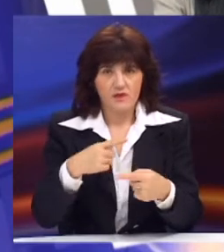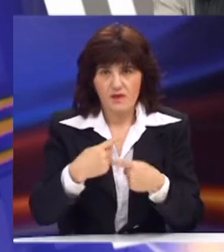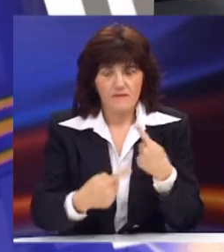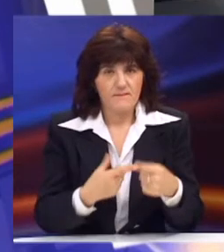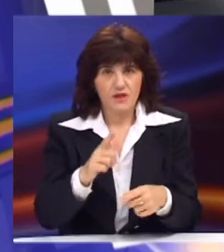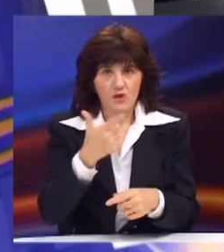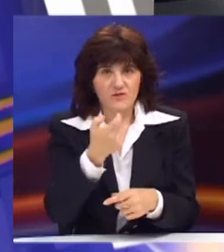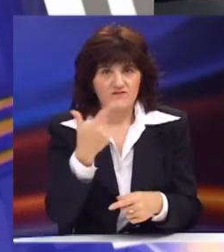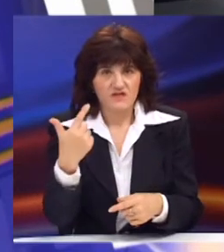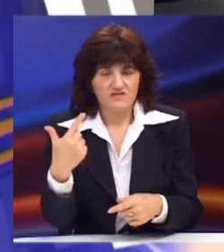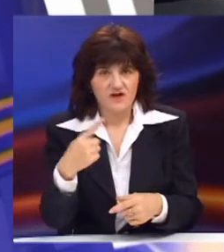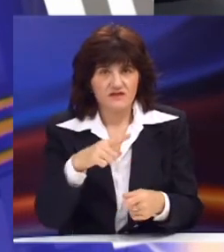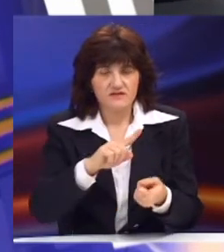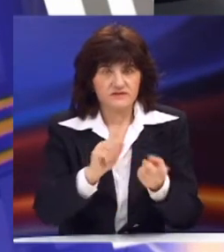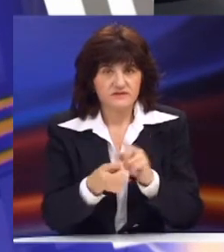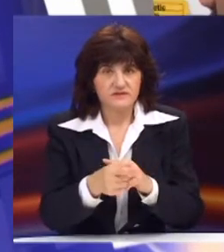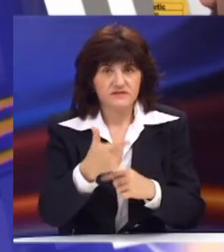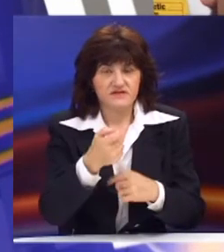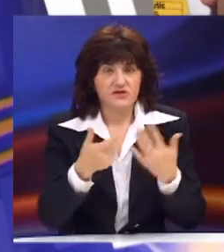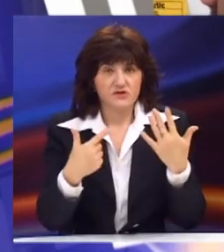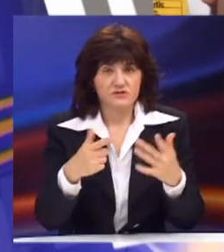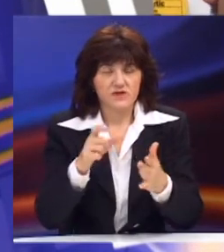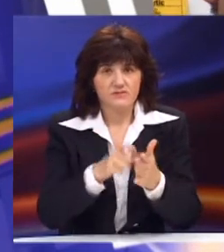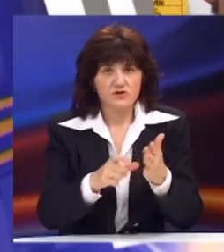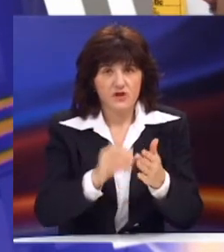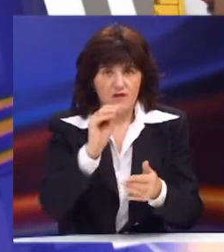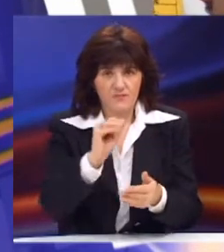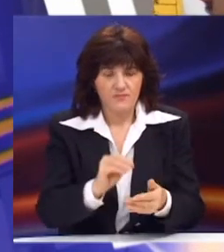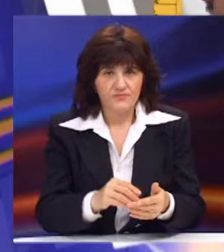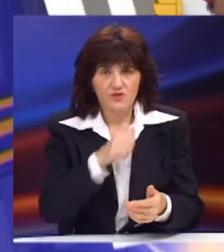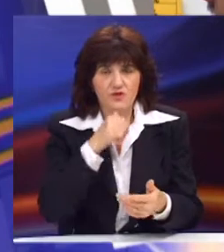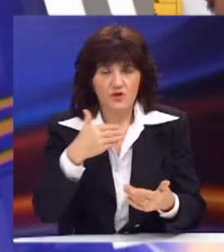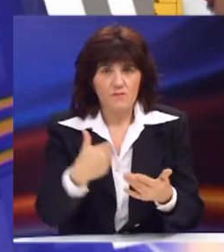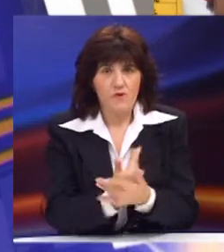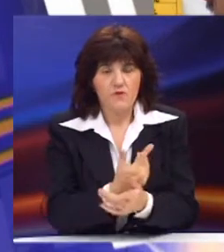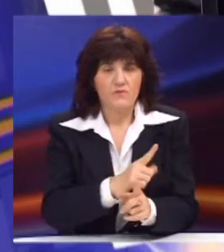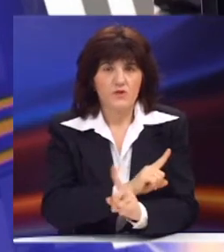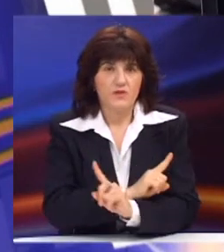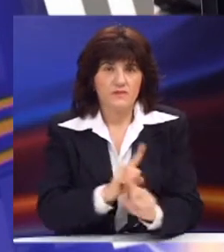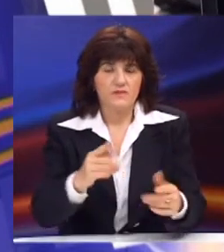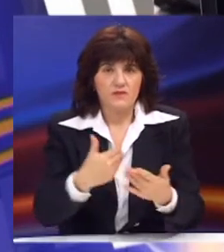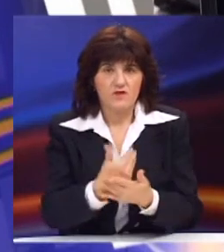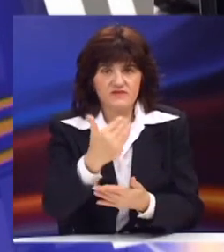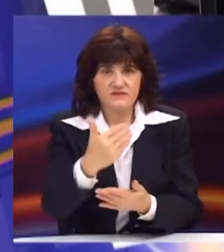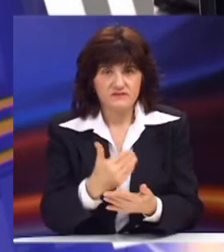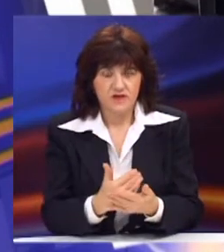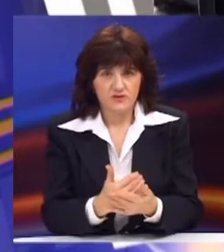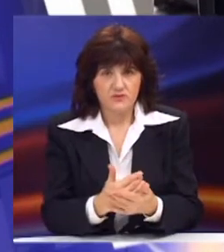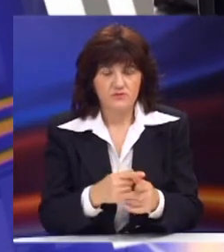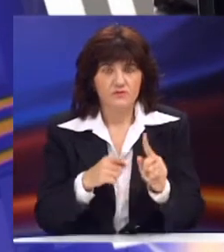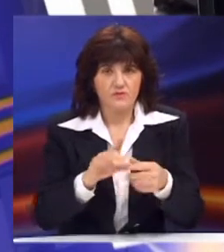zakona u kojima se menja 220 od 270 članova ne predstavljaju izmenu, već donošenje potpuno novog